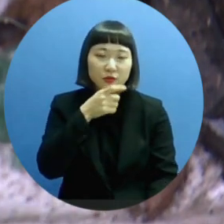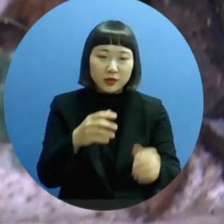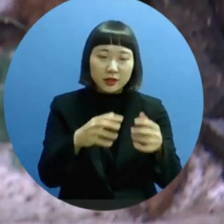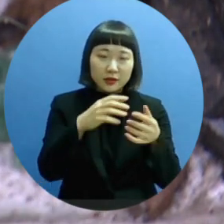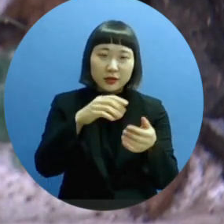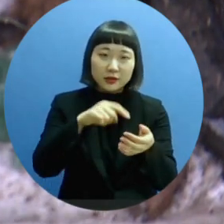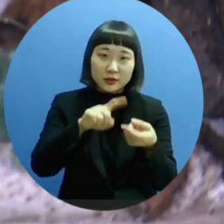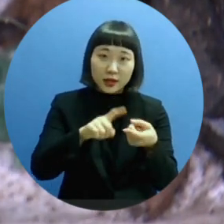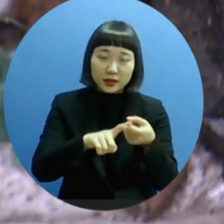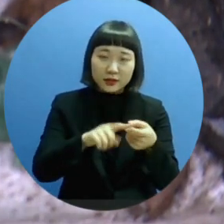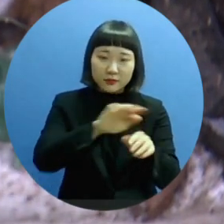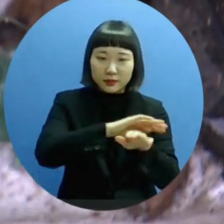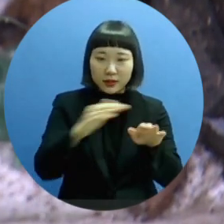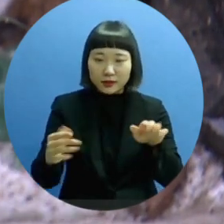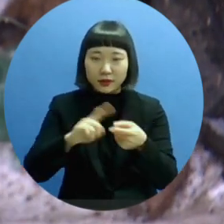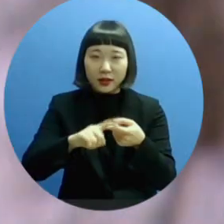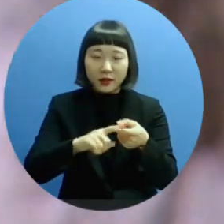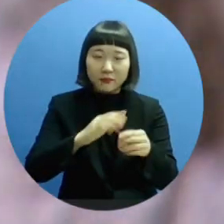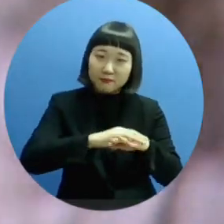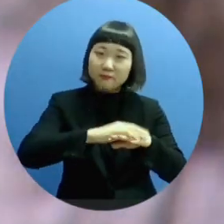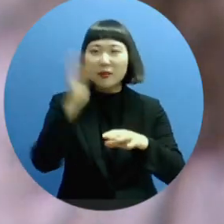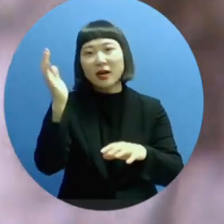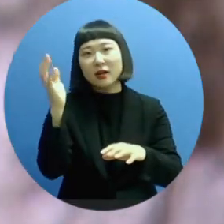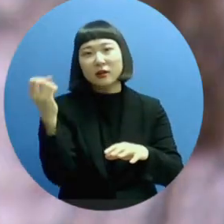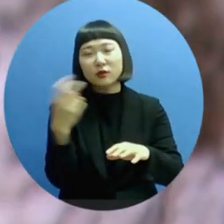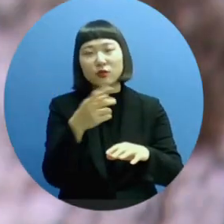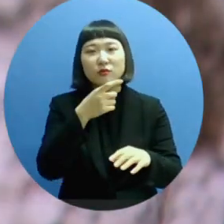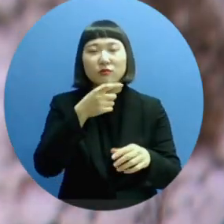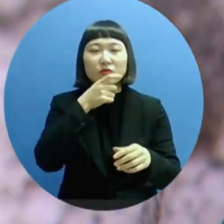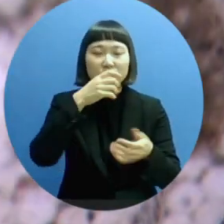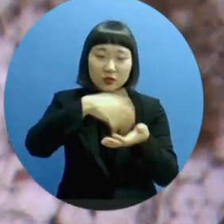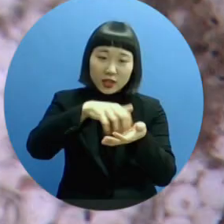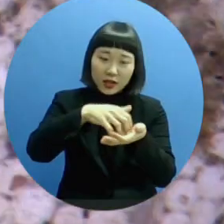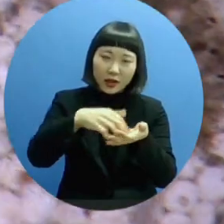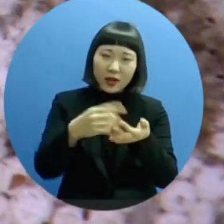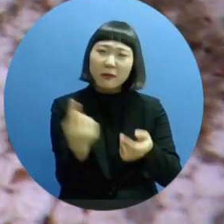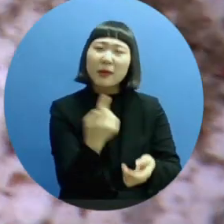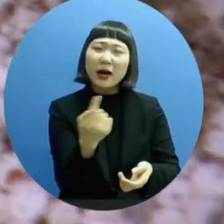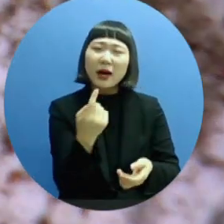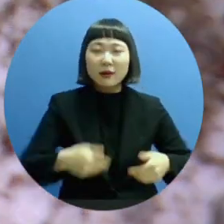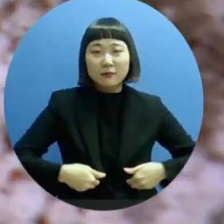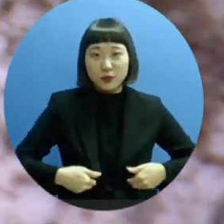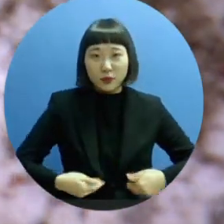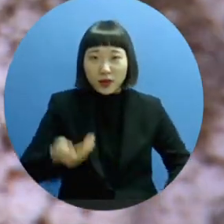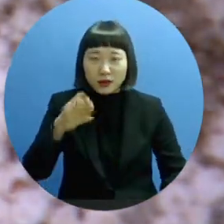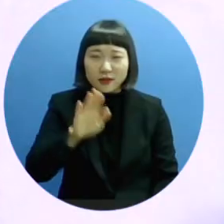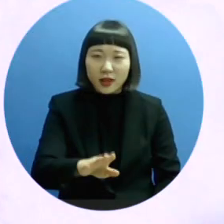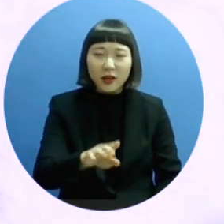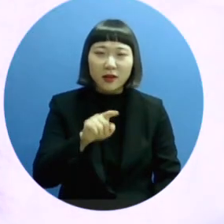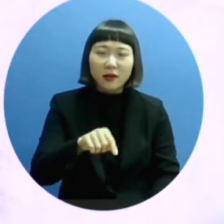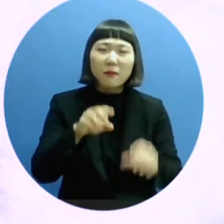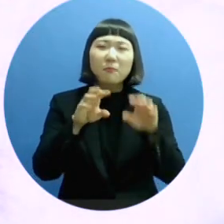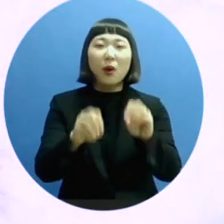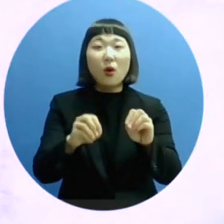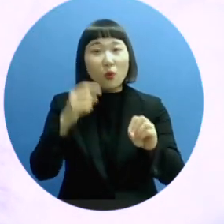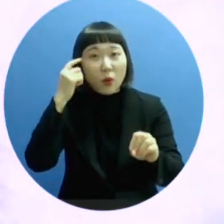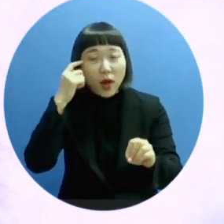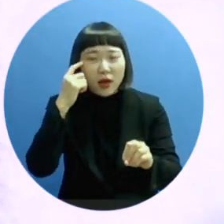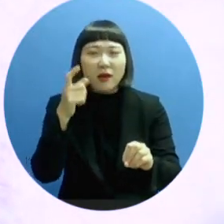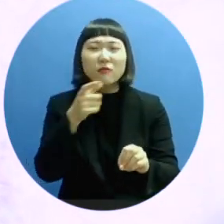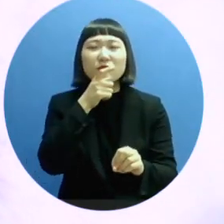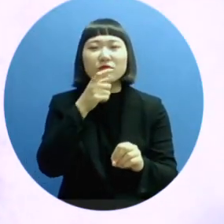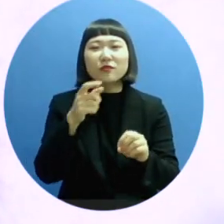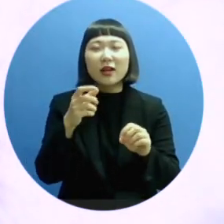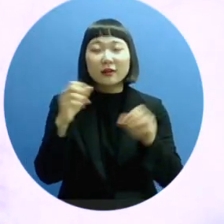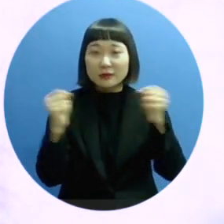돌아가야 하는 계량기는 멈춰 있습니다. 매서운 한파로 꽁꽁 얼어붙은 겁니다. 밤새 물이 나오지 않은